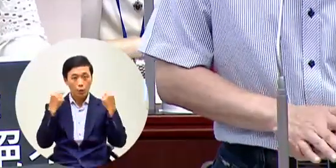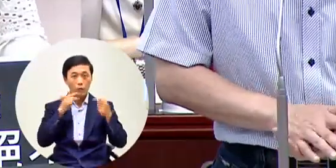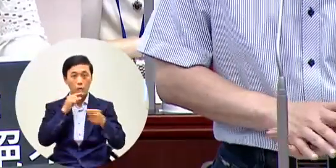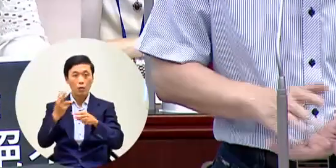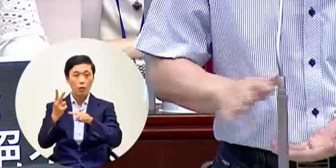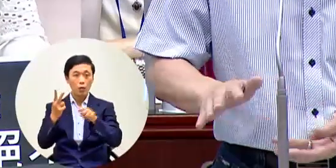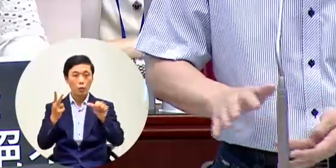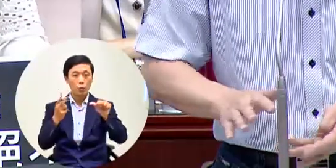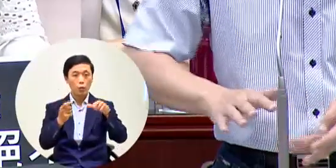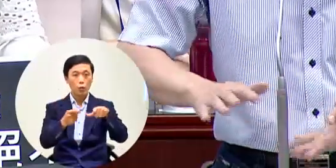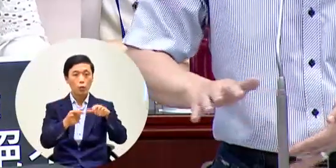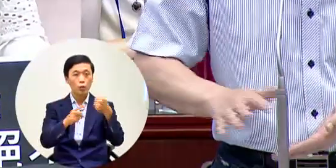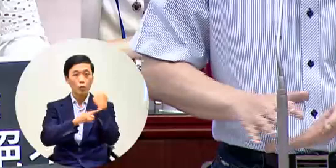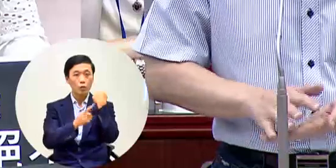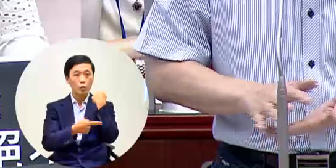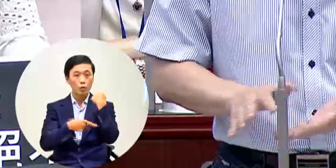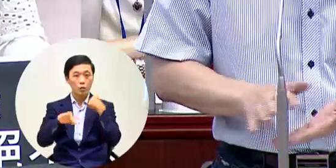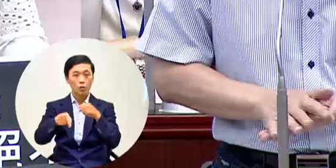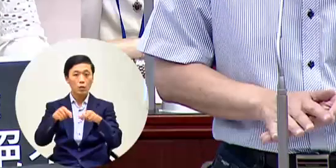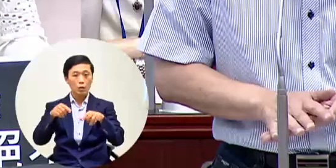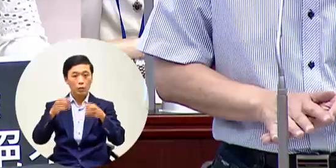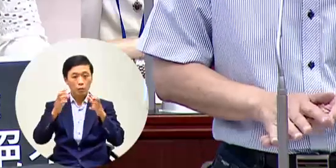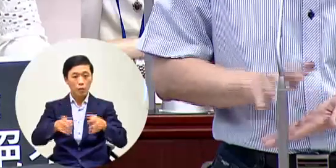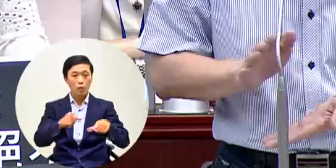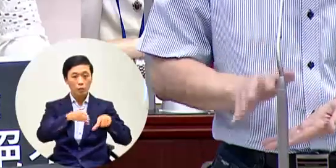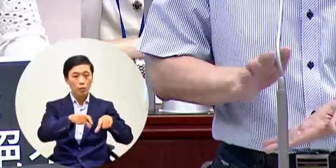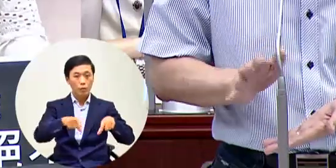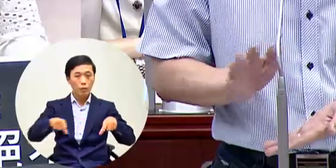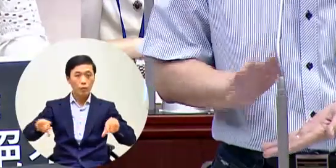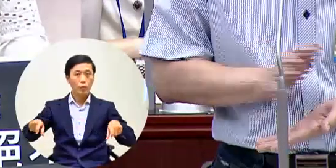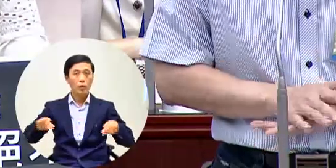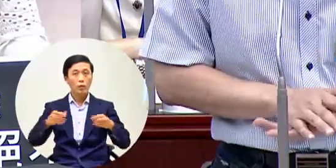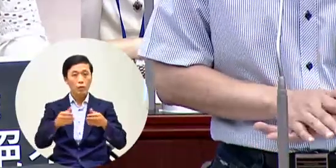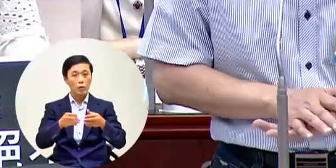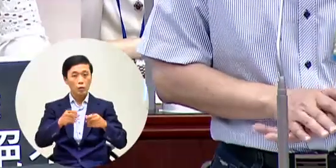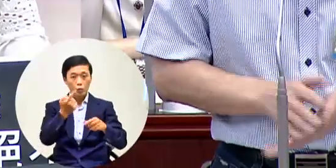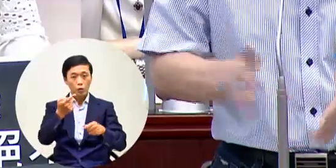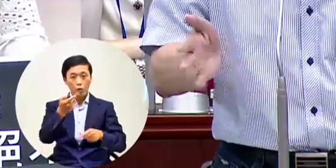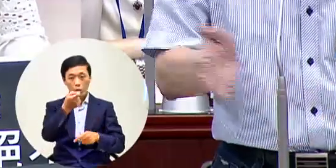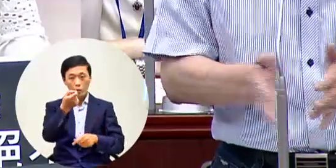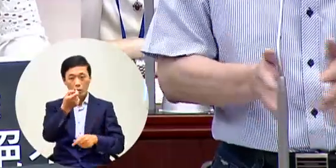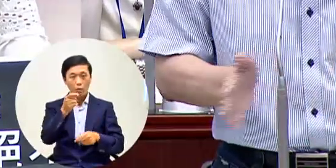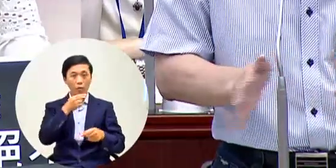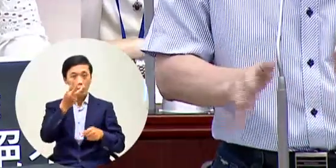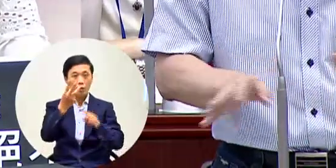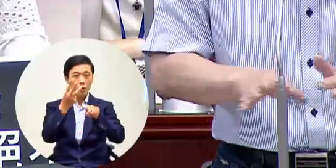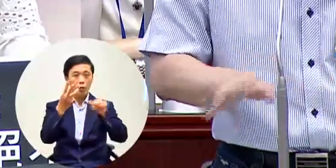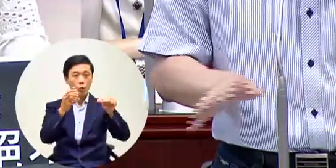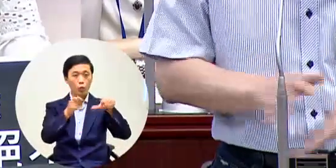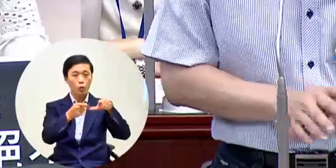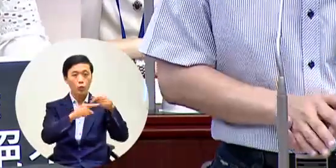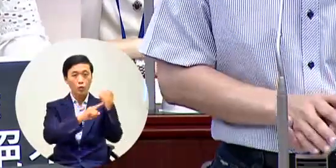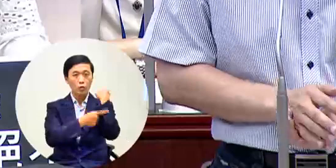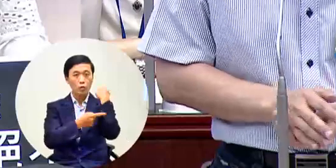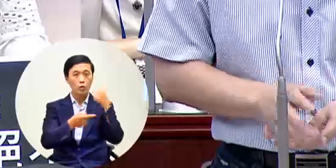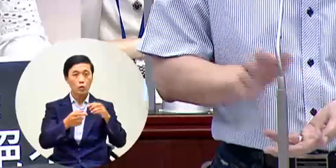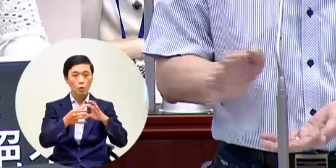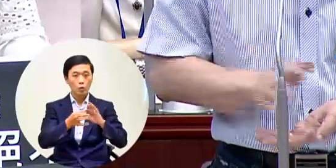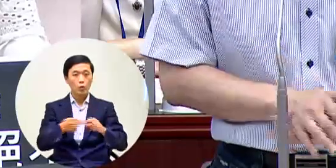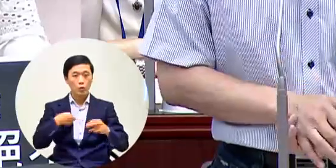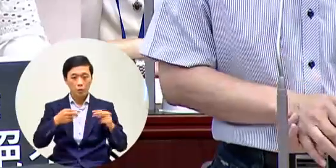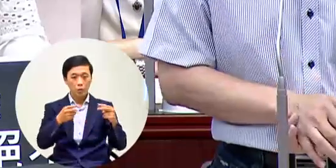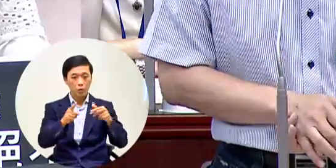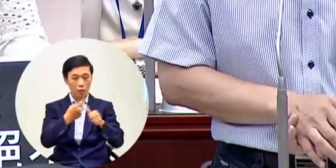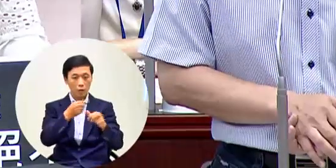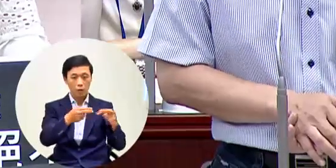那我们在设施这个停车场、机车停车场部分至少要3.5公尺，所以我们要稍微跟他整修。那